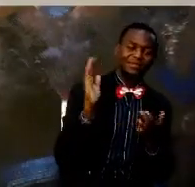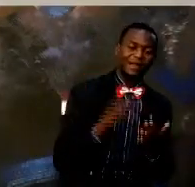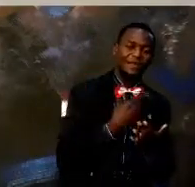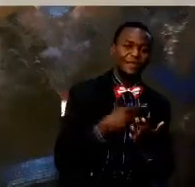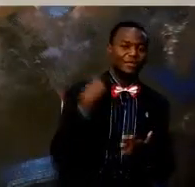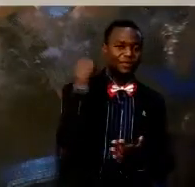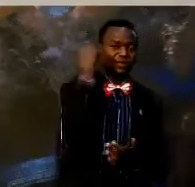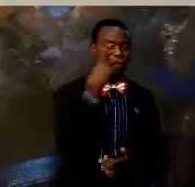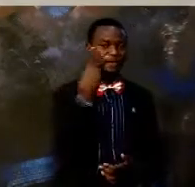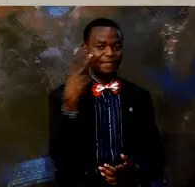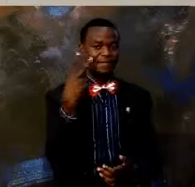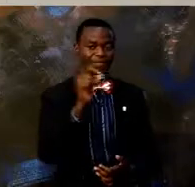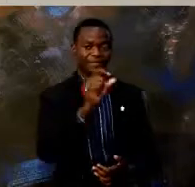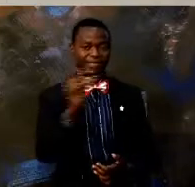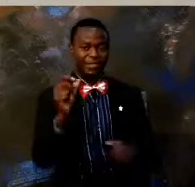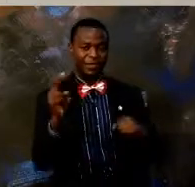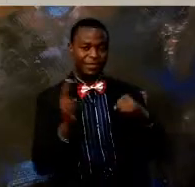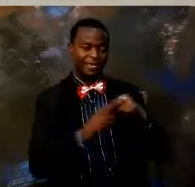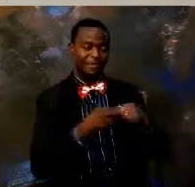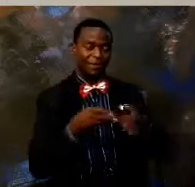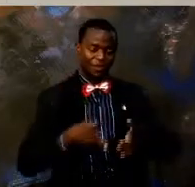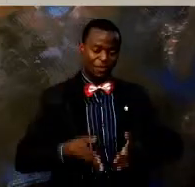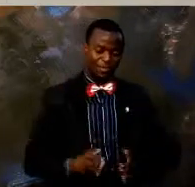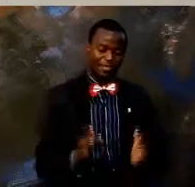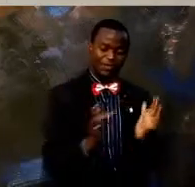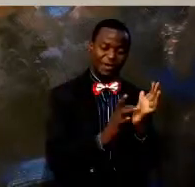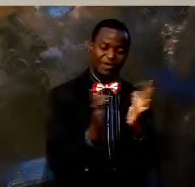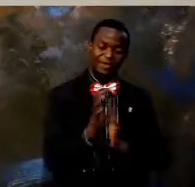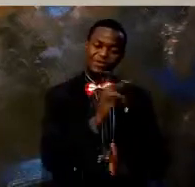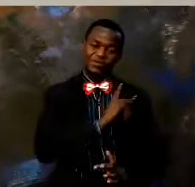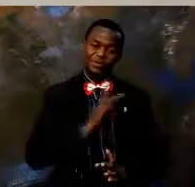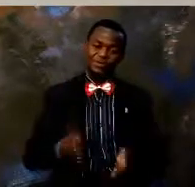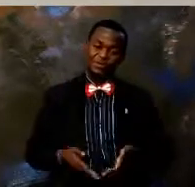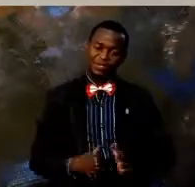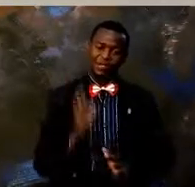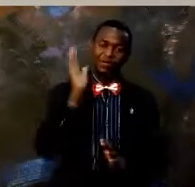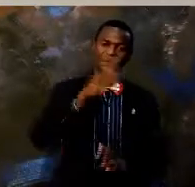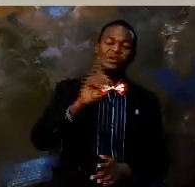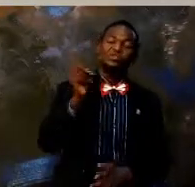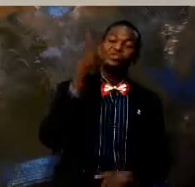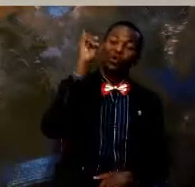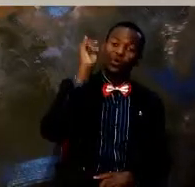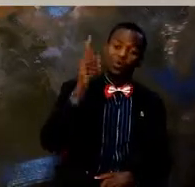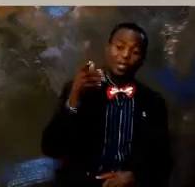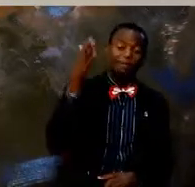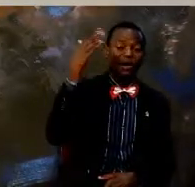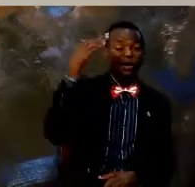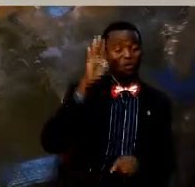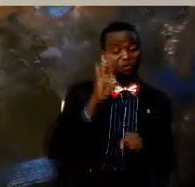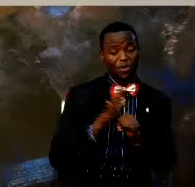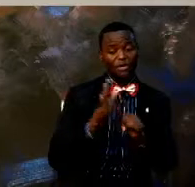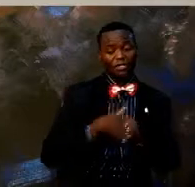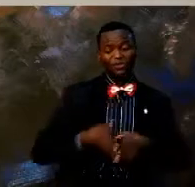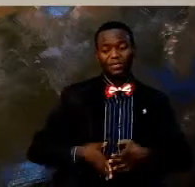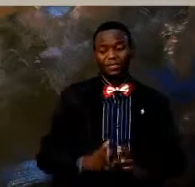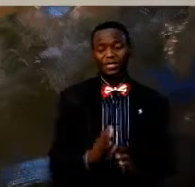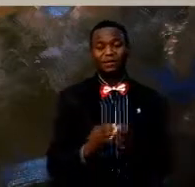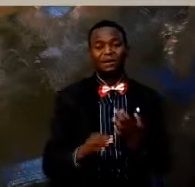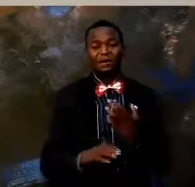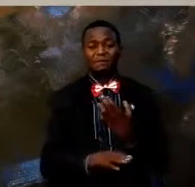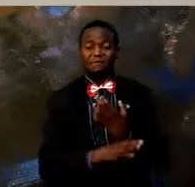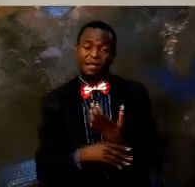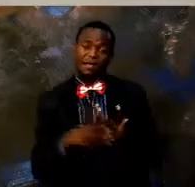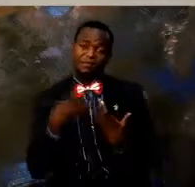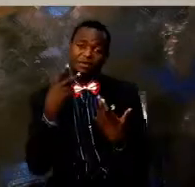7. Kwa hiyo uzazi wa Yesu Kristo, kuzaliwa kwake, sio ule ambao wewe na mimi tumezaliwa. Hila kauli ilitamkwa